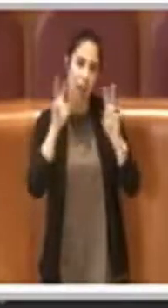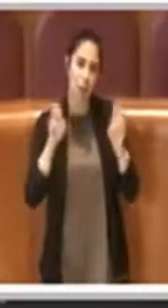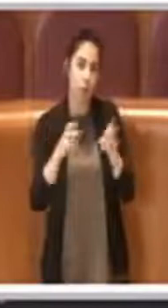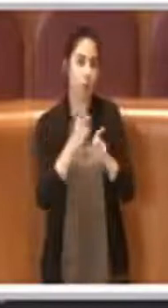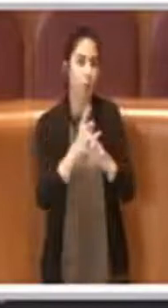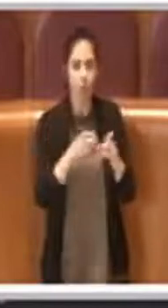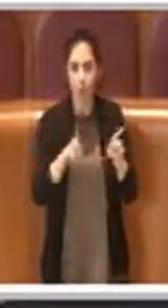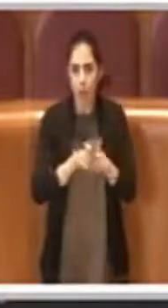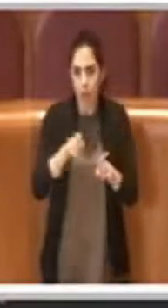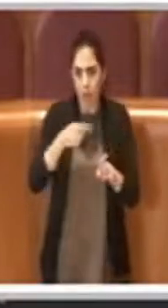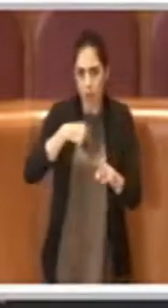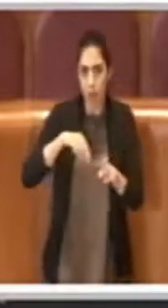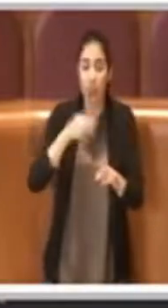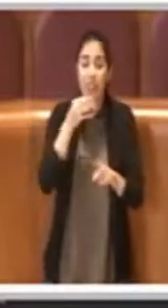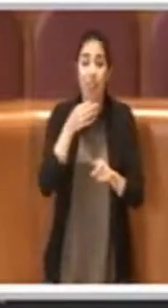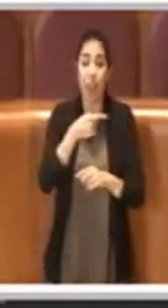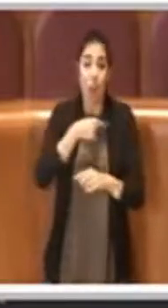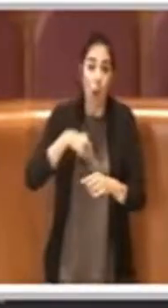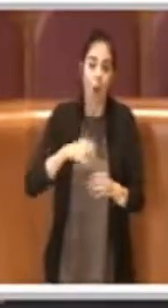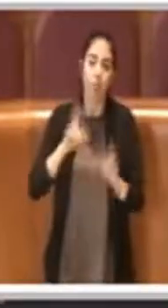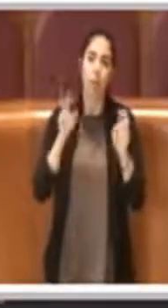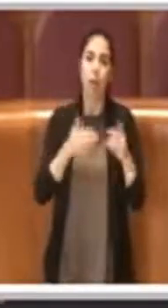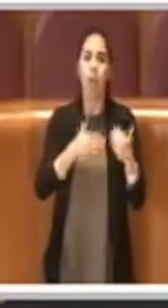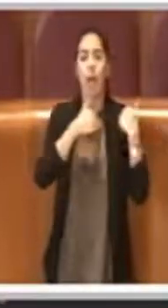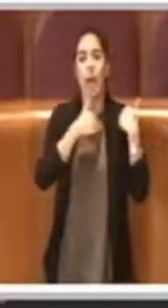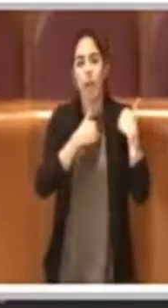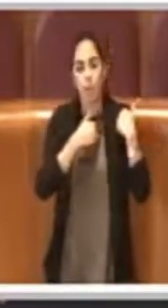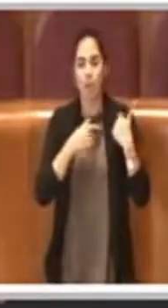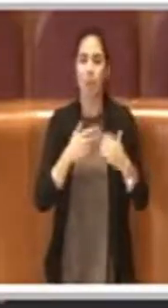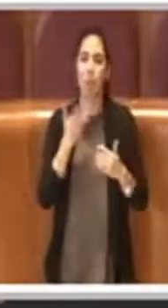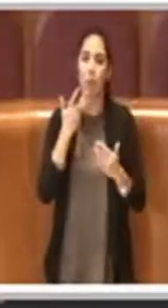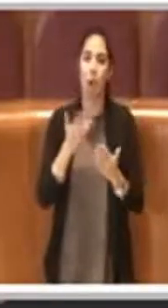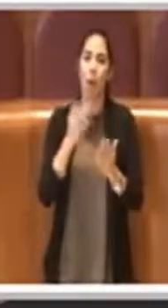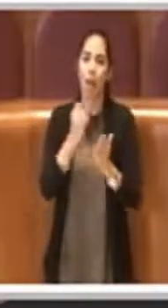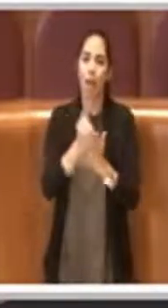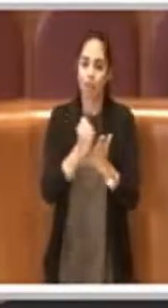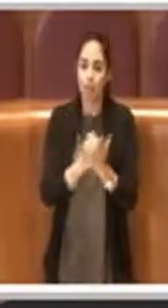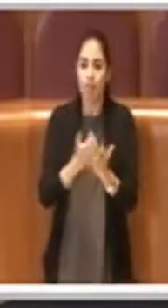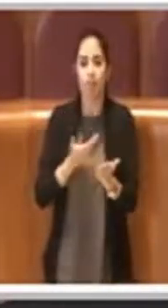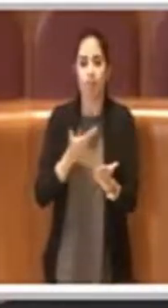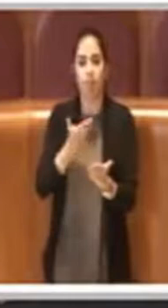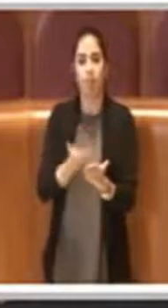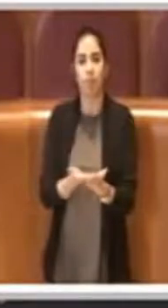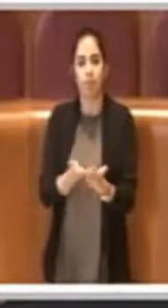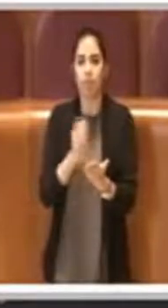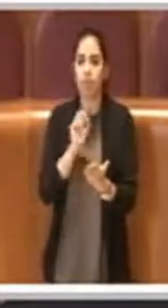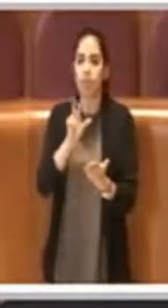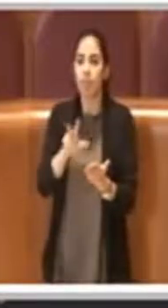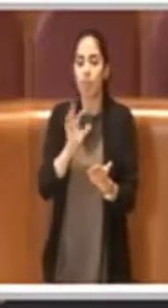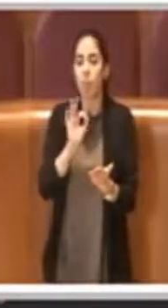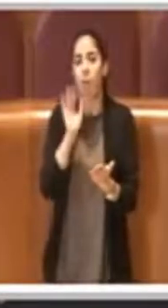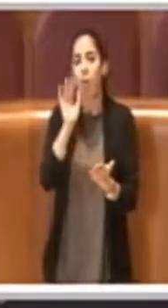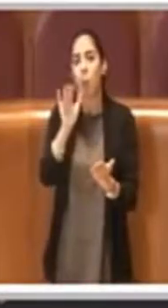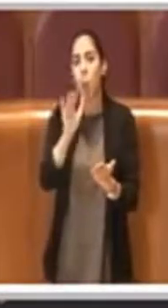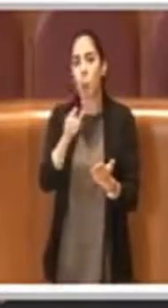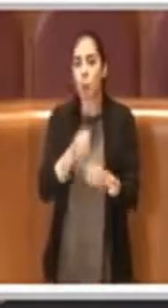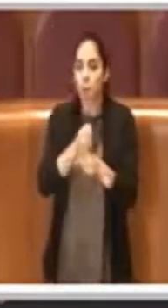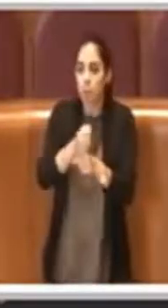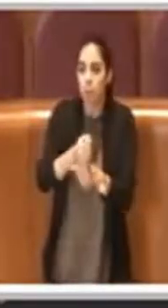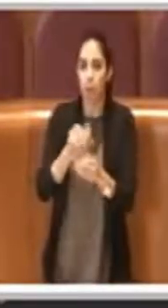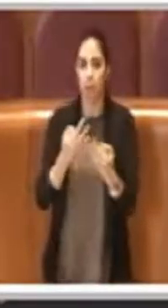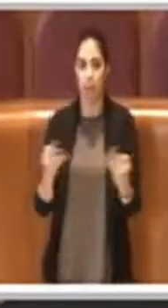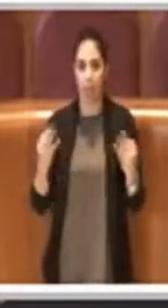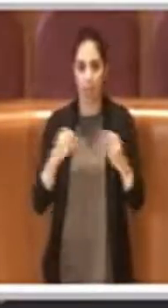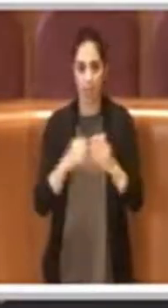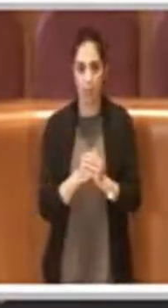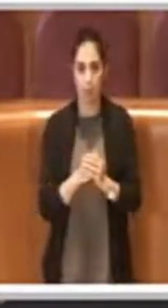noi responsabilmente quindi presentiamo un atto che vuole essere proprio un segnale per il futuro, quindi non